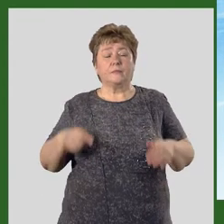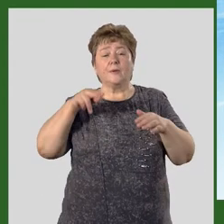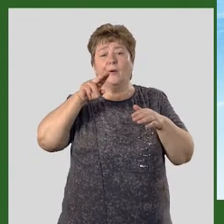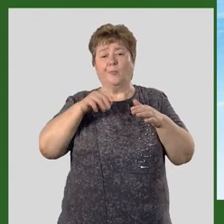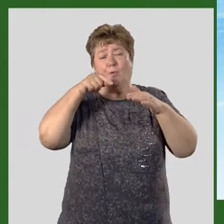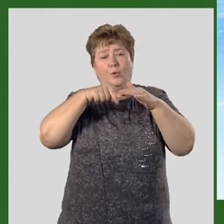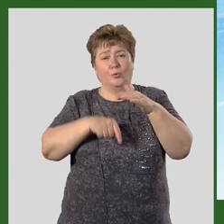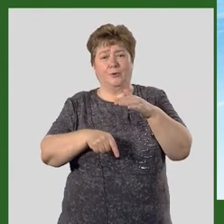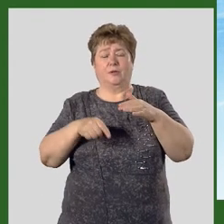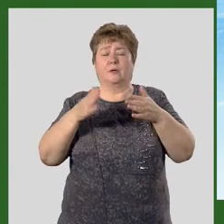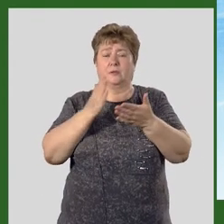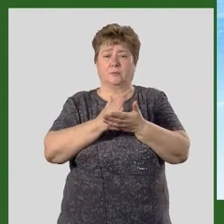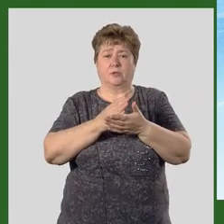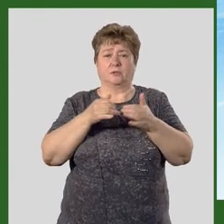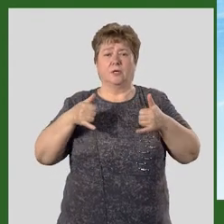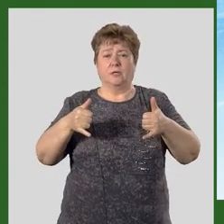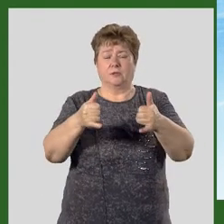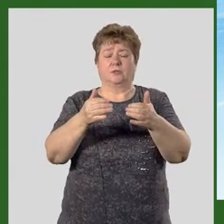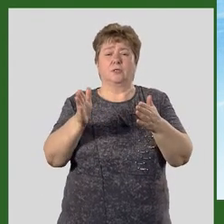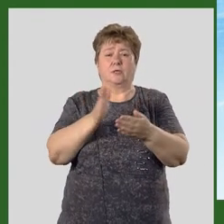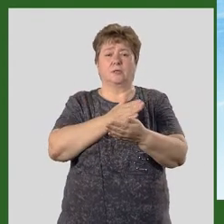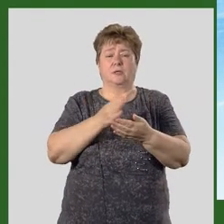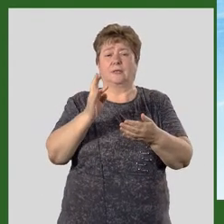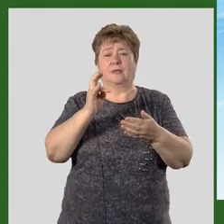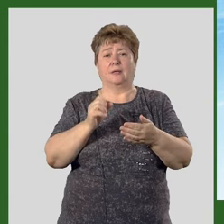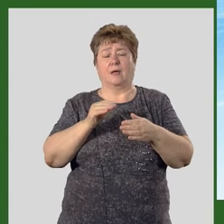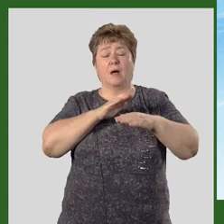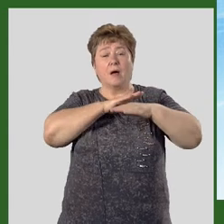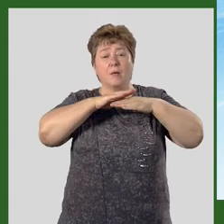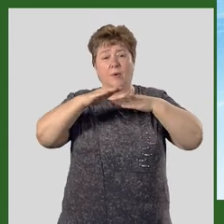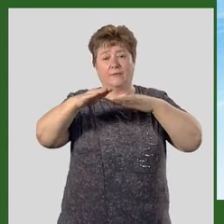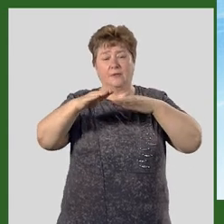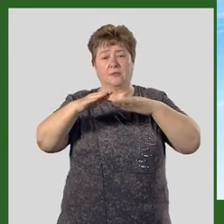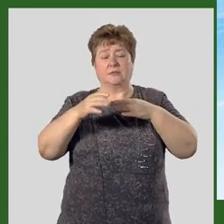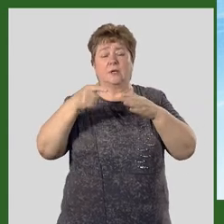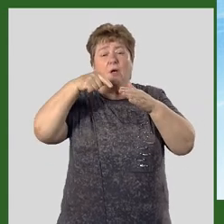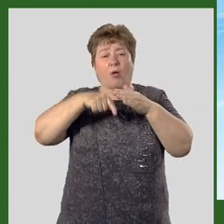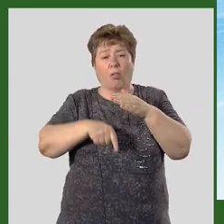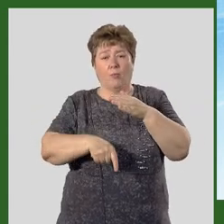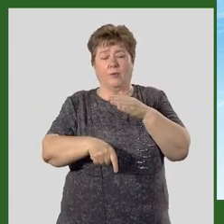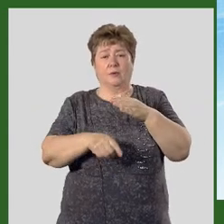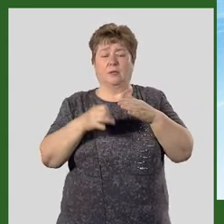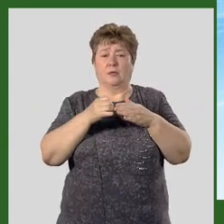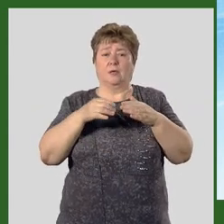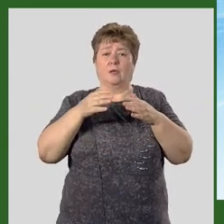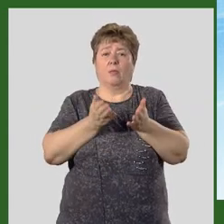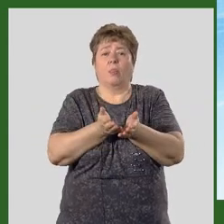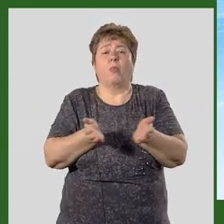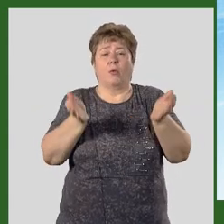глубине расположения течения делятся на поверхностные, глубинные и